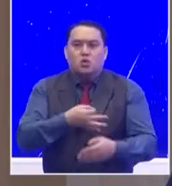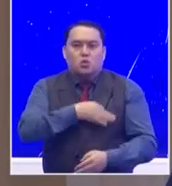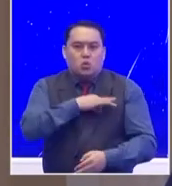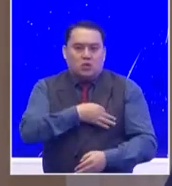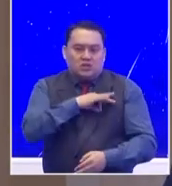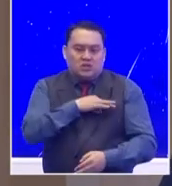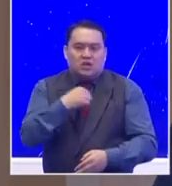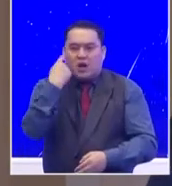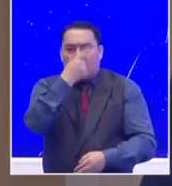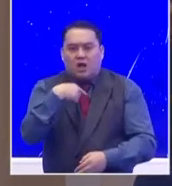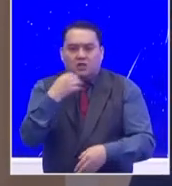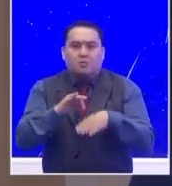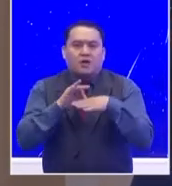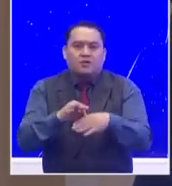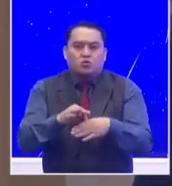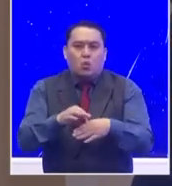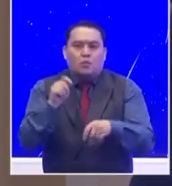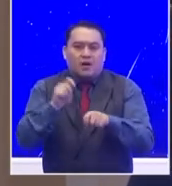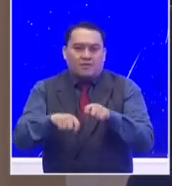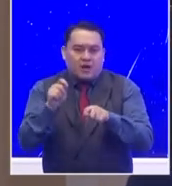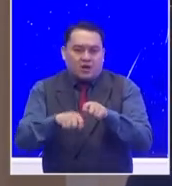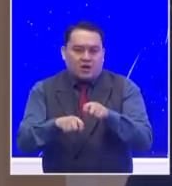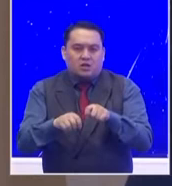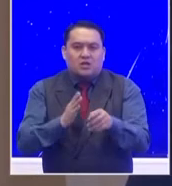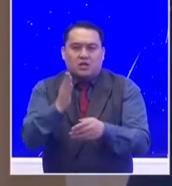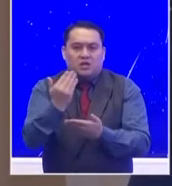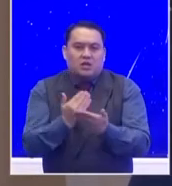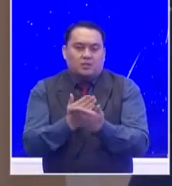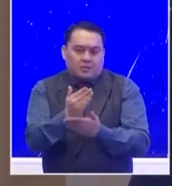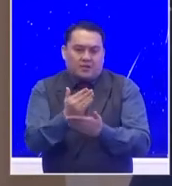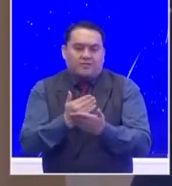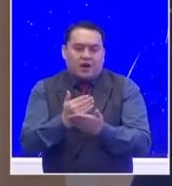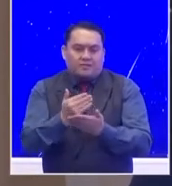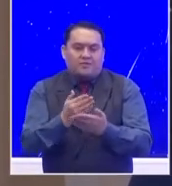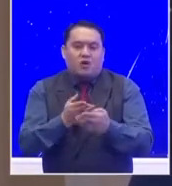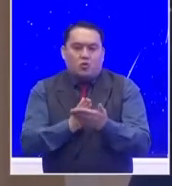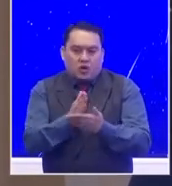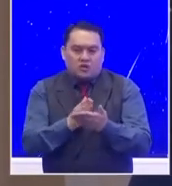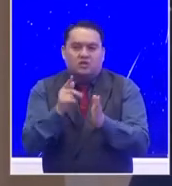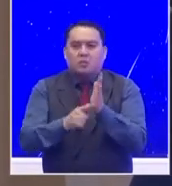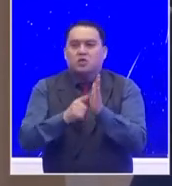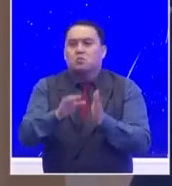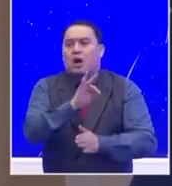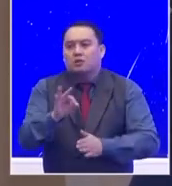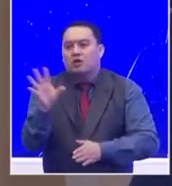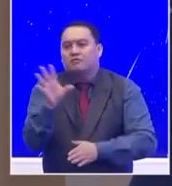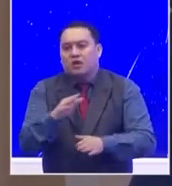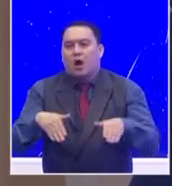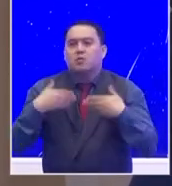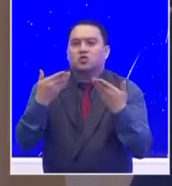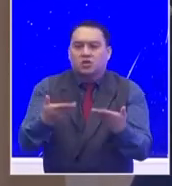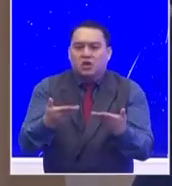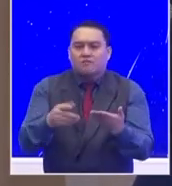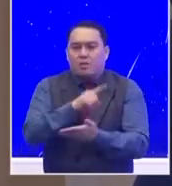лиц. Проведенный анализ по их направлениям, также исполнению, показывает, что 70% всех обращений